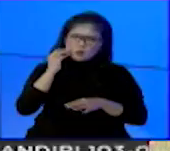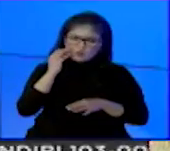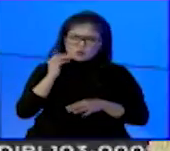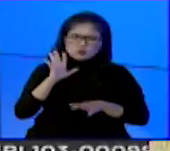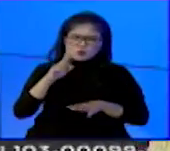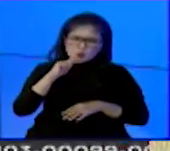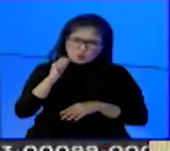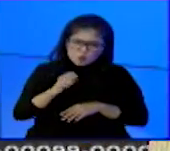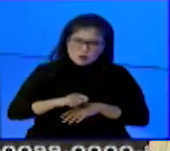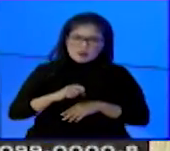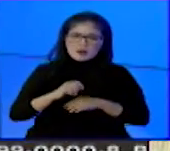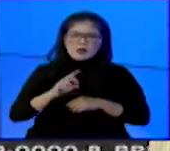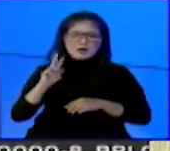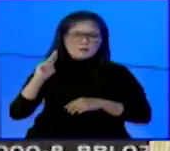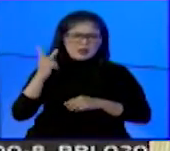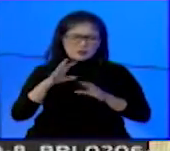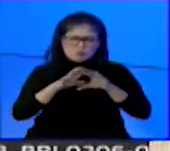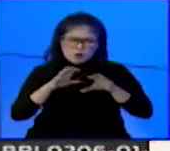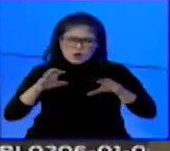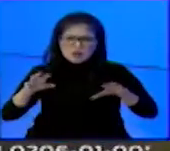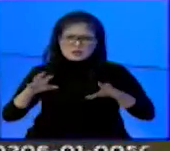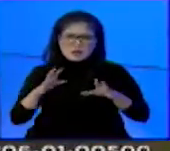saya katakan bahwa gagal jantung.